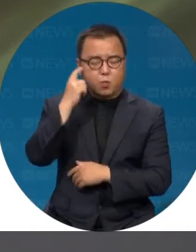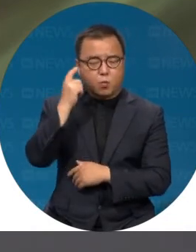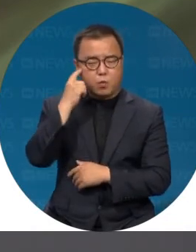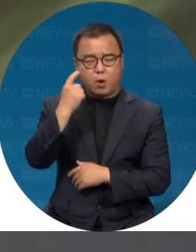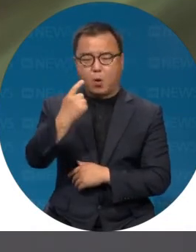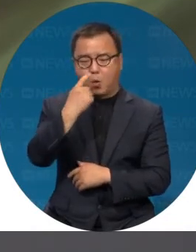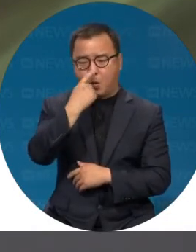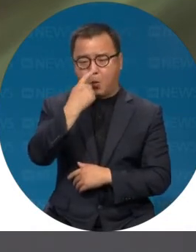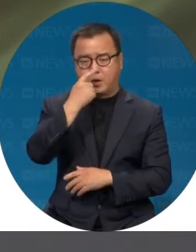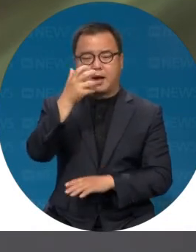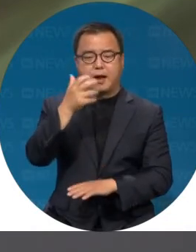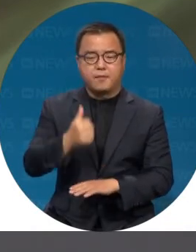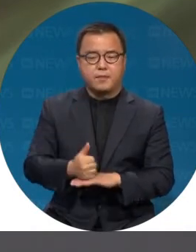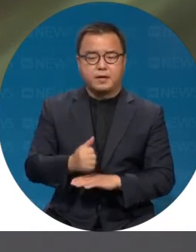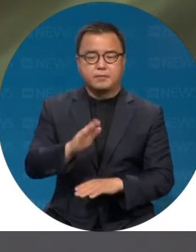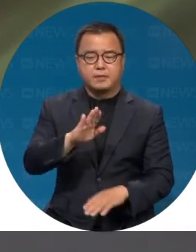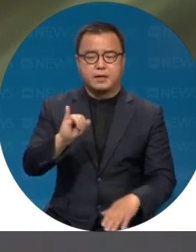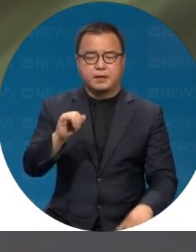비강이 감염